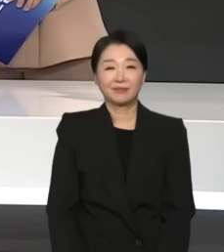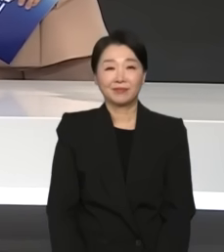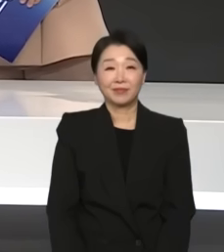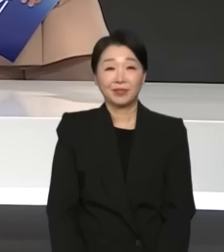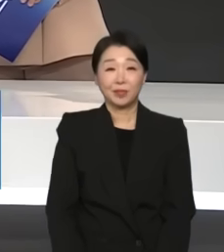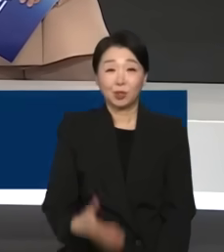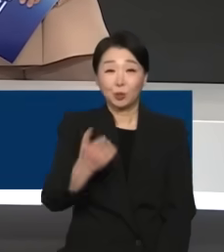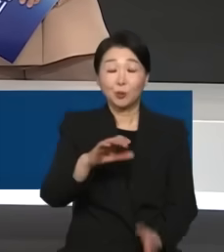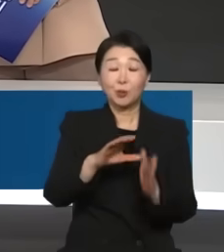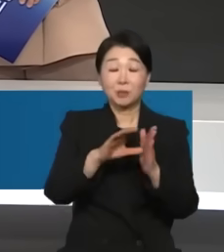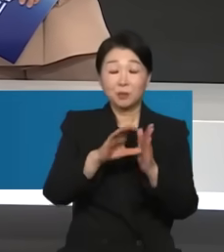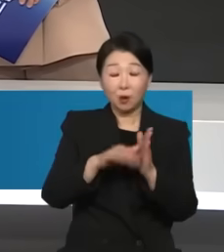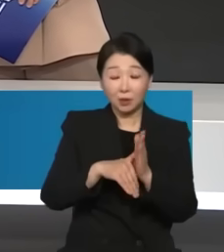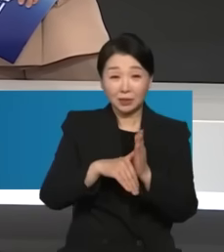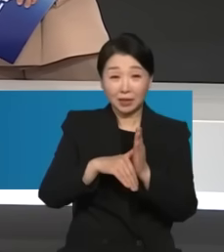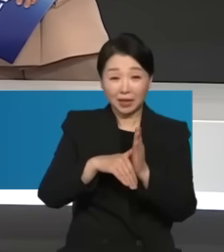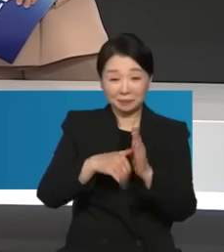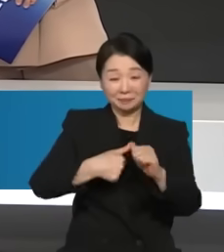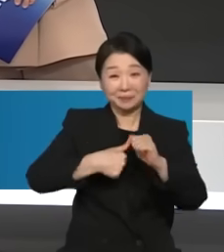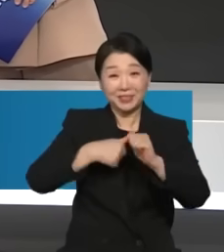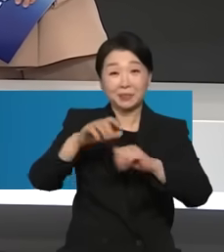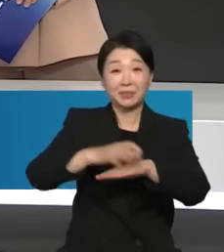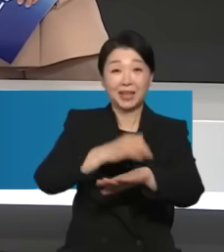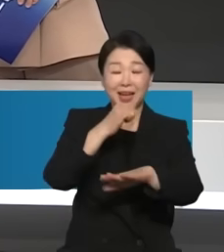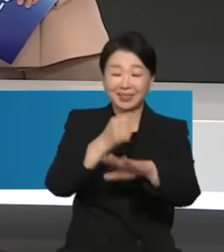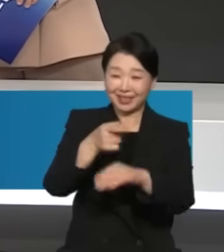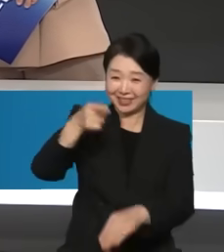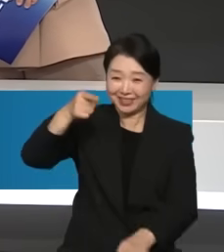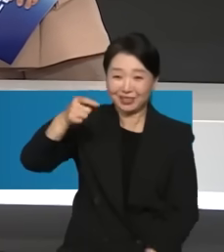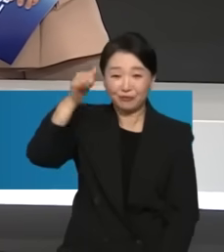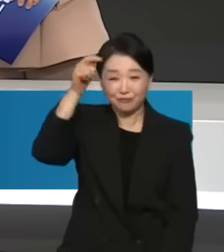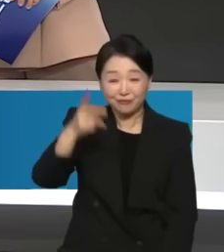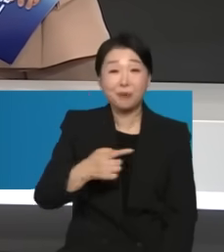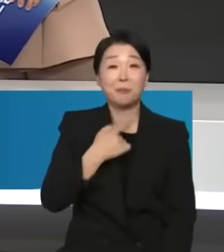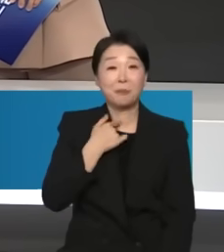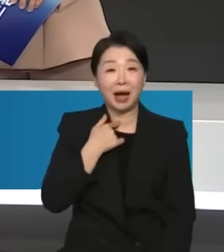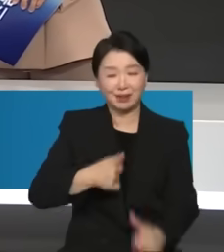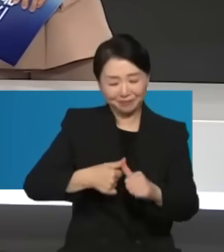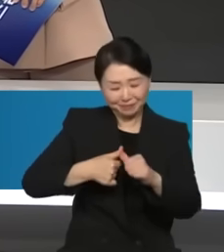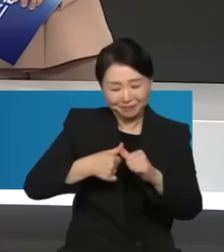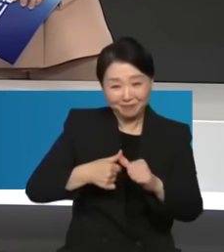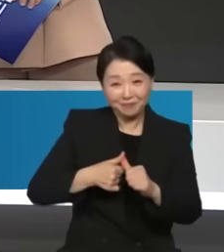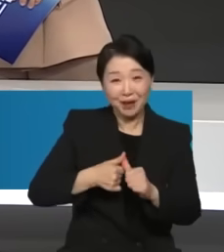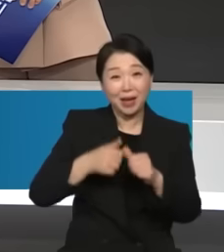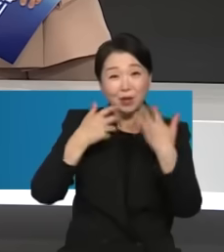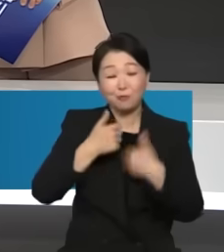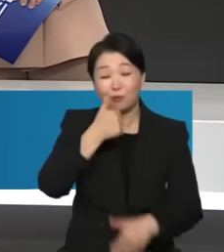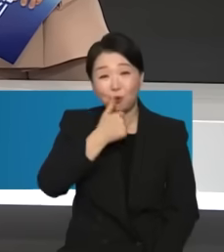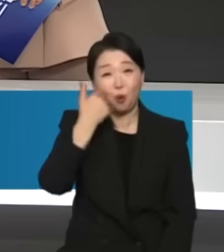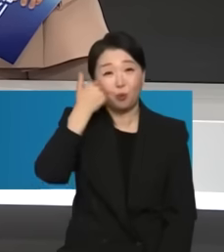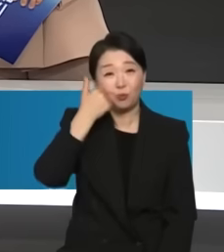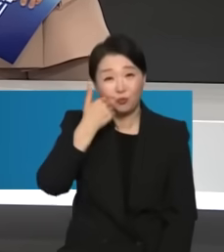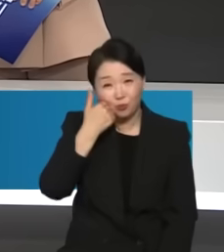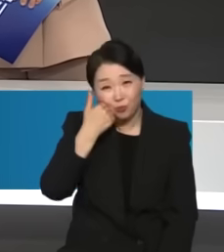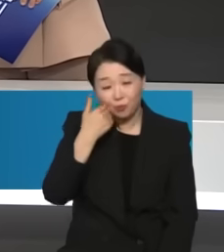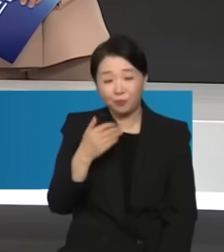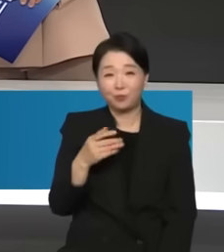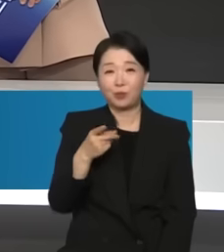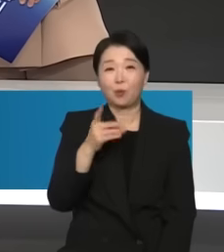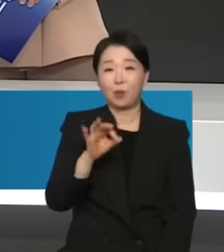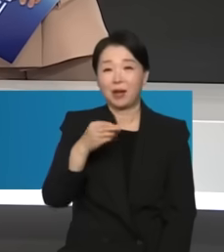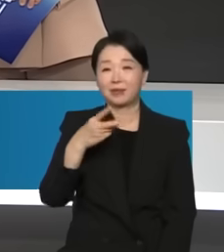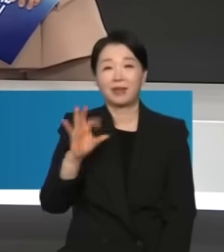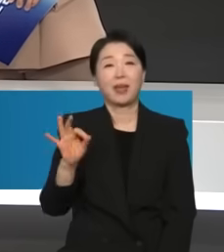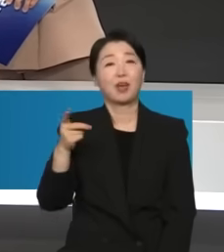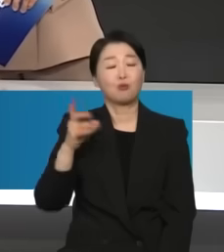90년대 천하장사, 백두장사에 여러 번 오르며 모래판의 불곰이라 불리던 전 씨름 선수 황대웅 씨가 그제 숨진